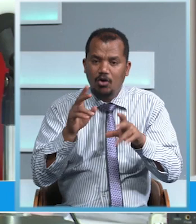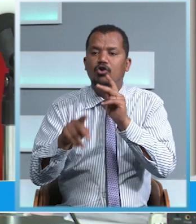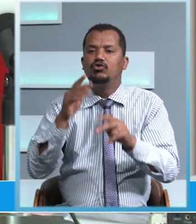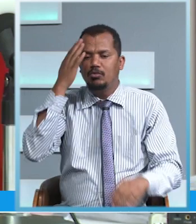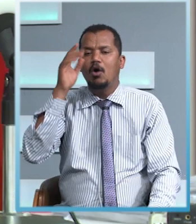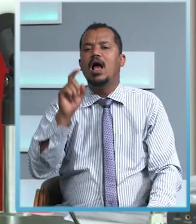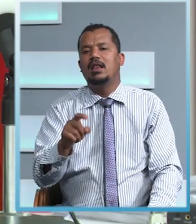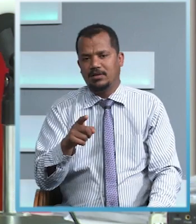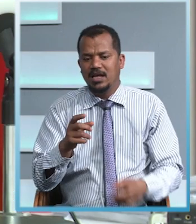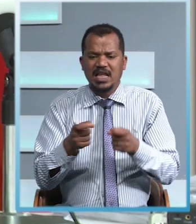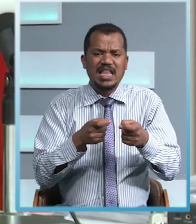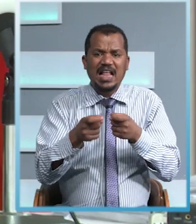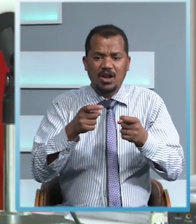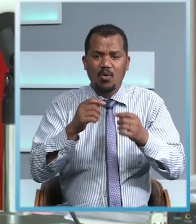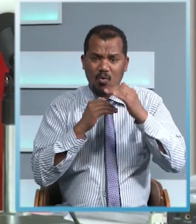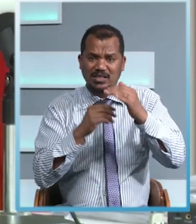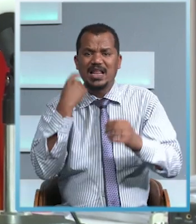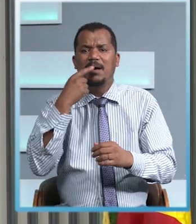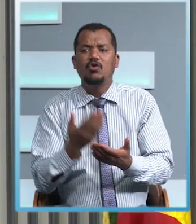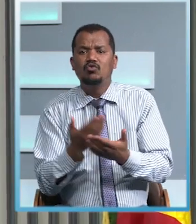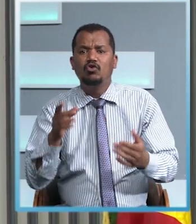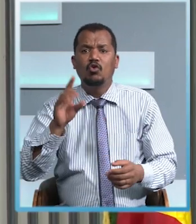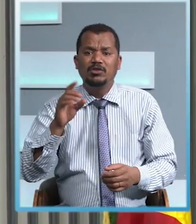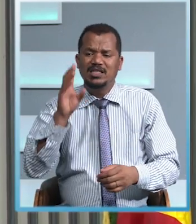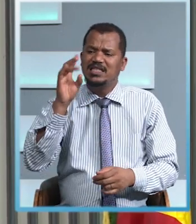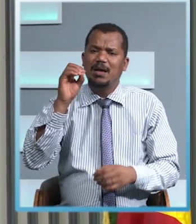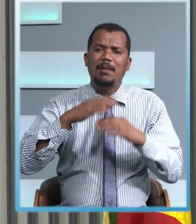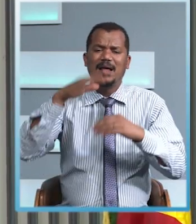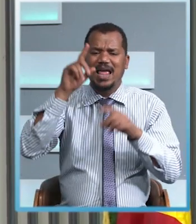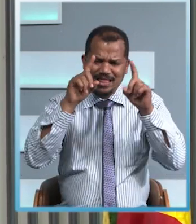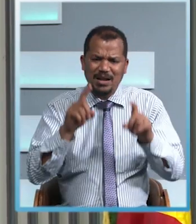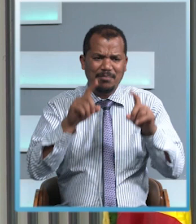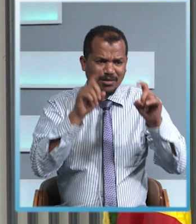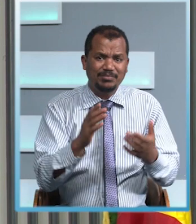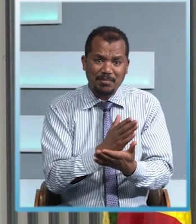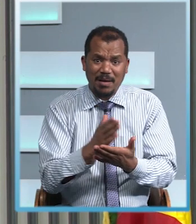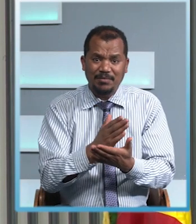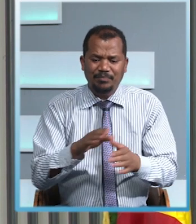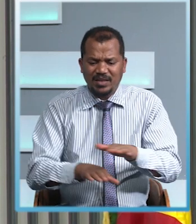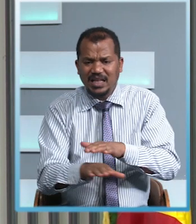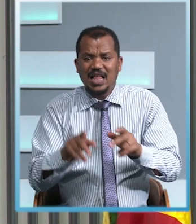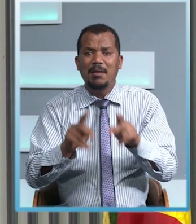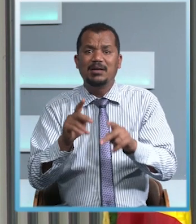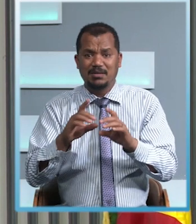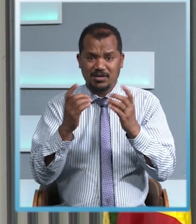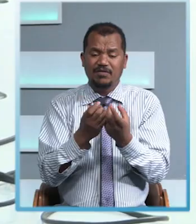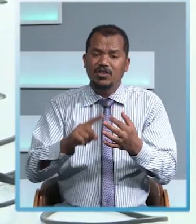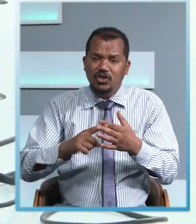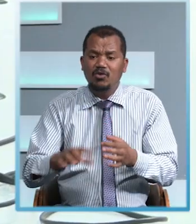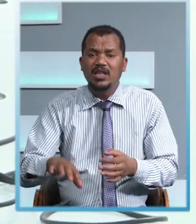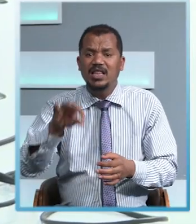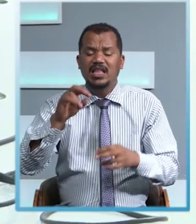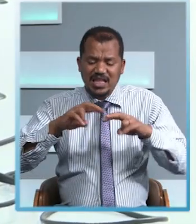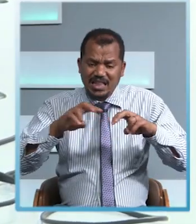እንደሌለው ህዝቡ ማወቅ አለበት። ያስተዳደር ወሰንና የማንነት ጉዳዮች ኮሚሽን ከሰባ በላይ ተመራማሪዎችን በማሳተፍ ከታችኛው የማህበረሰብ